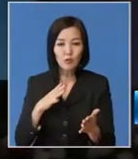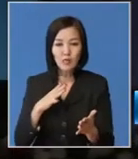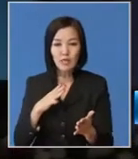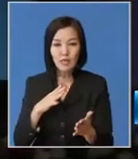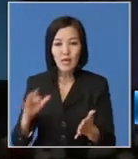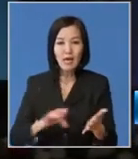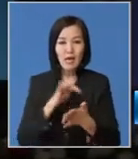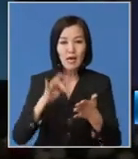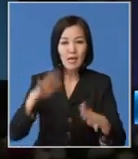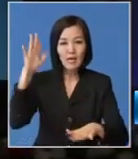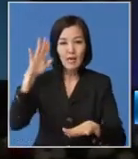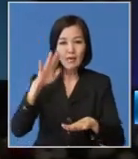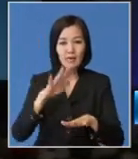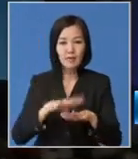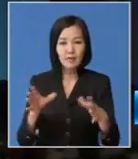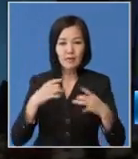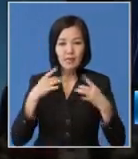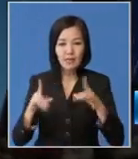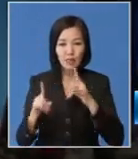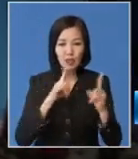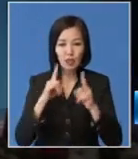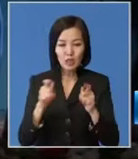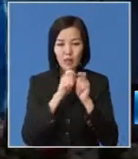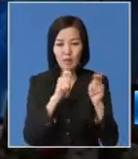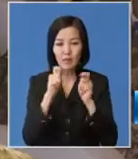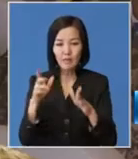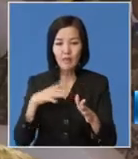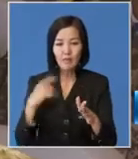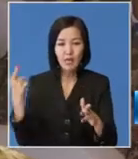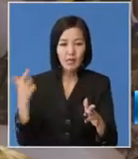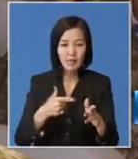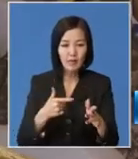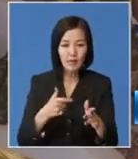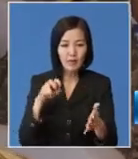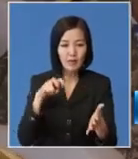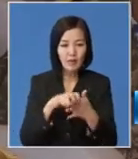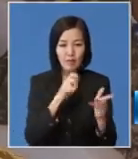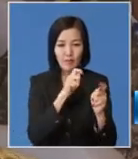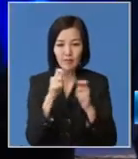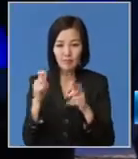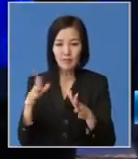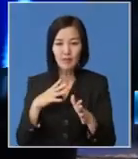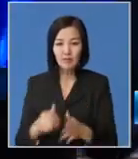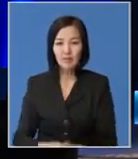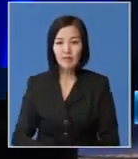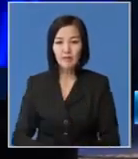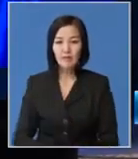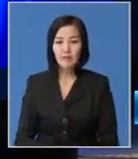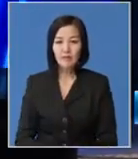шаһар басшысы Бағдат Қарасаев салтанатты жиында марапаттады. Құрмет грамотасы мен алғыс хатын табыс етті.